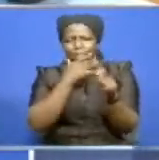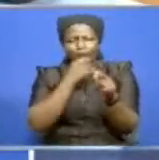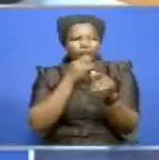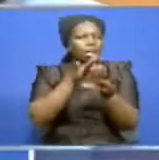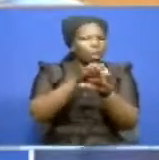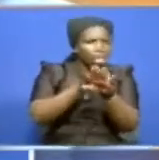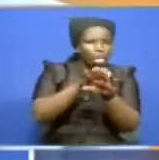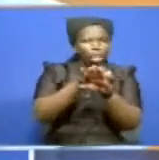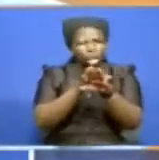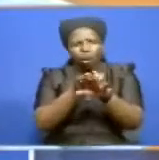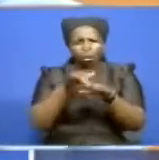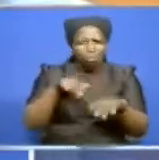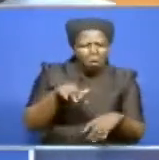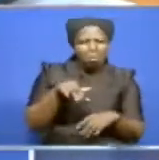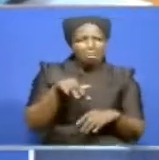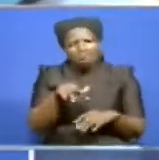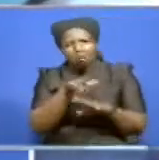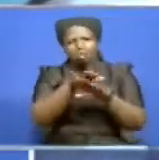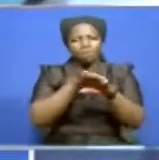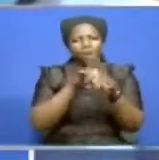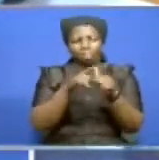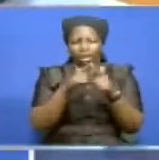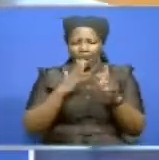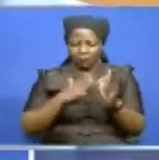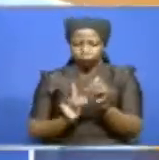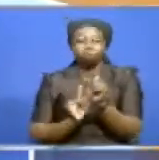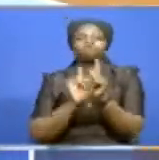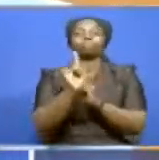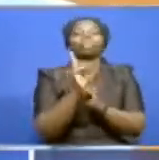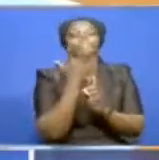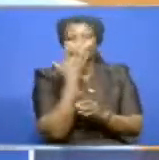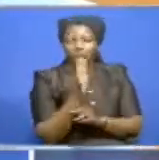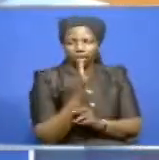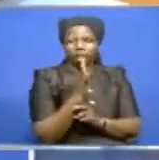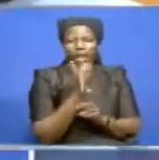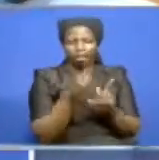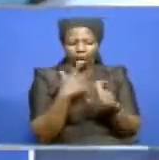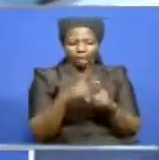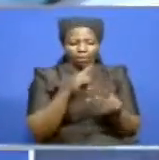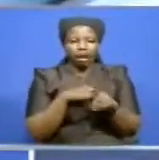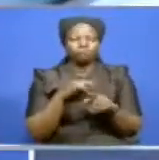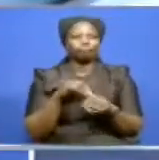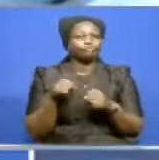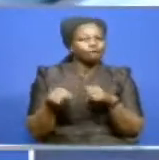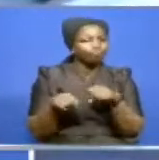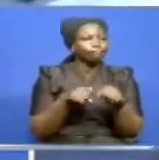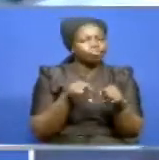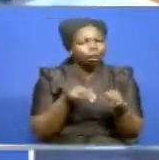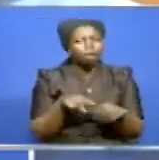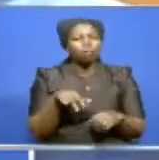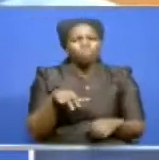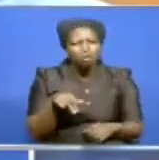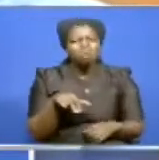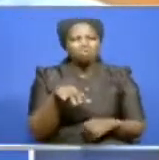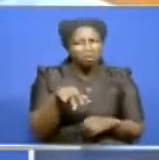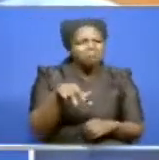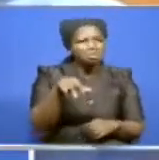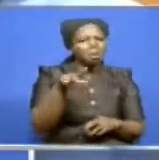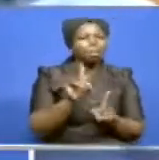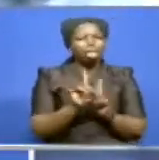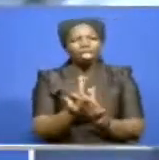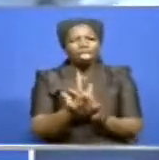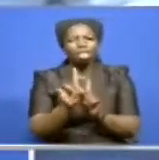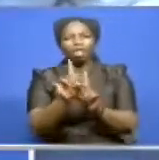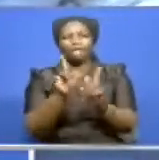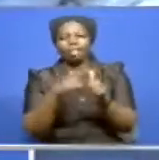mbele yake. Sasa si nilikuwa mbele yake nimepanda kwa hiyo veranda tunatembea, akanishika makalio. Mimi alivonishika